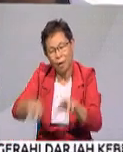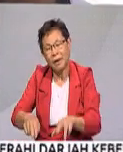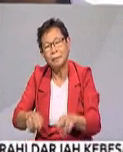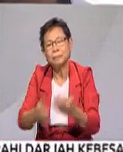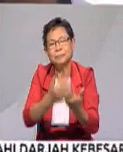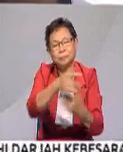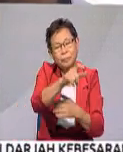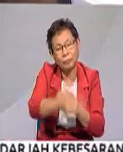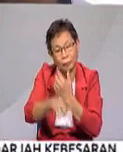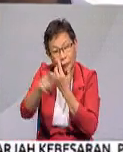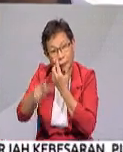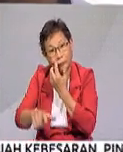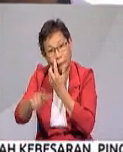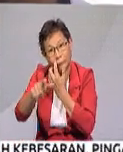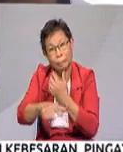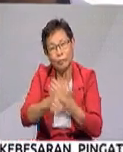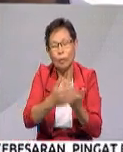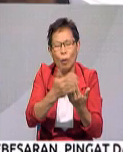ada